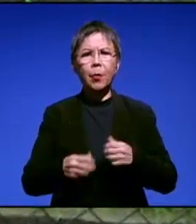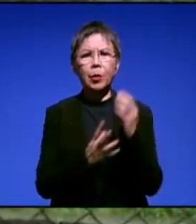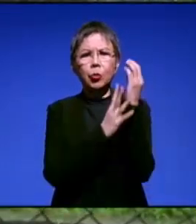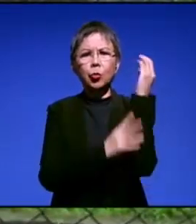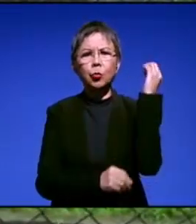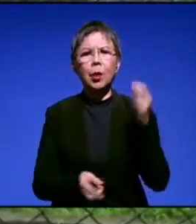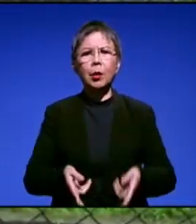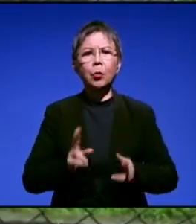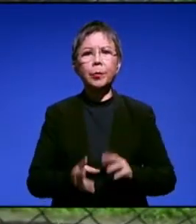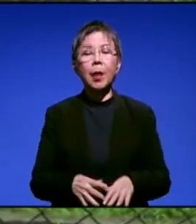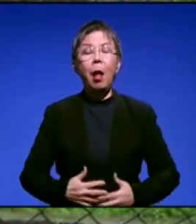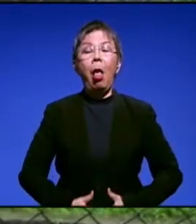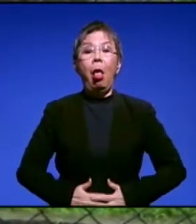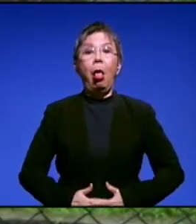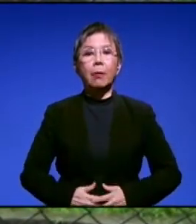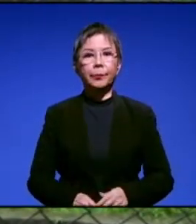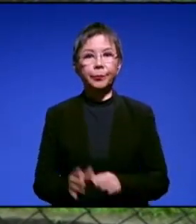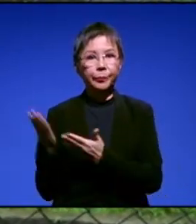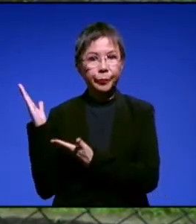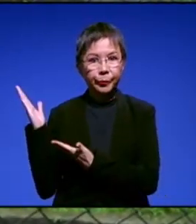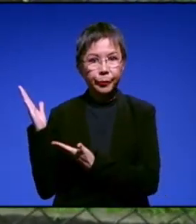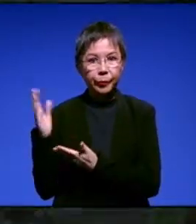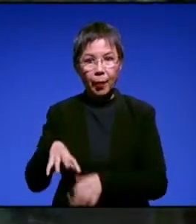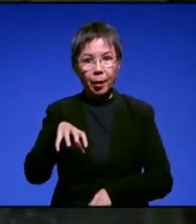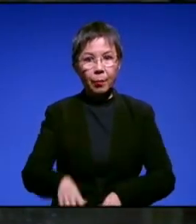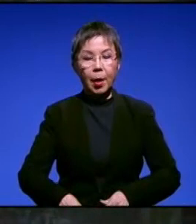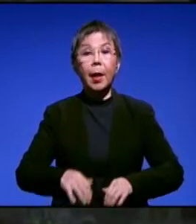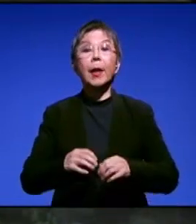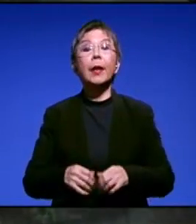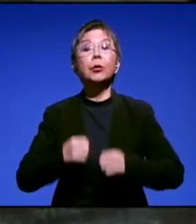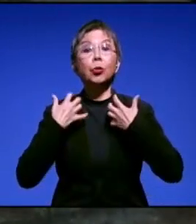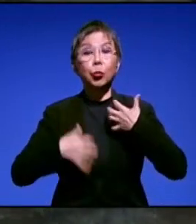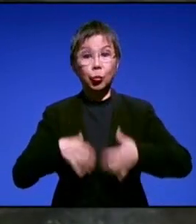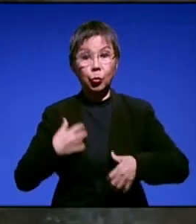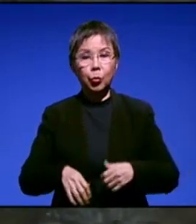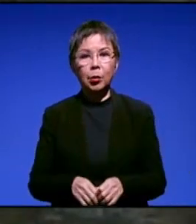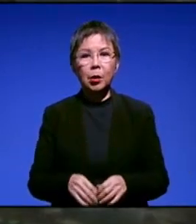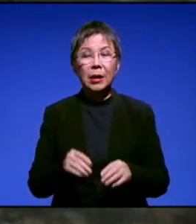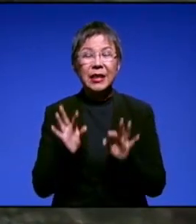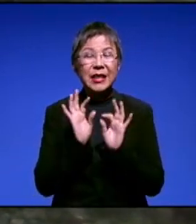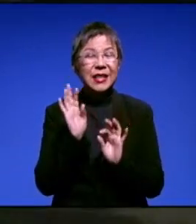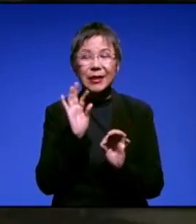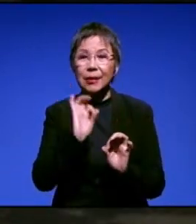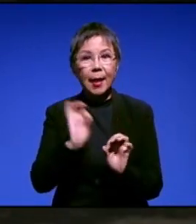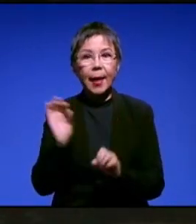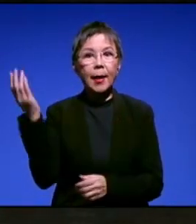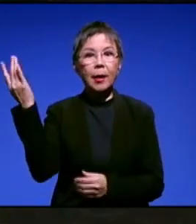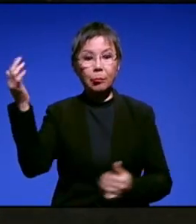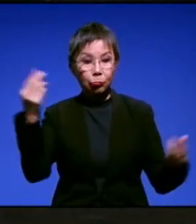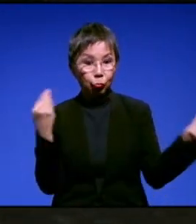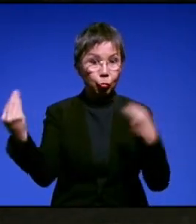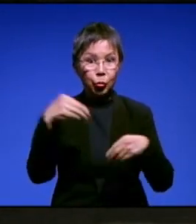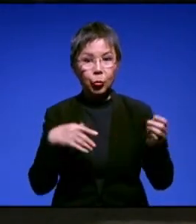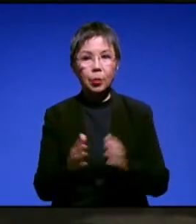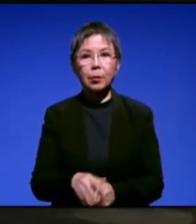di Taman Margasatwa Medan atau Medan Sumatera Utara sepi pengunjung sejak ditutup Pemkot Medan pada